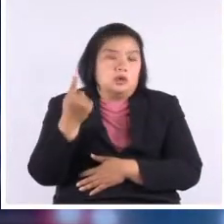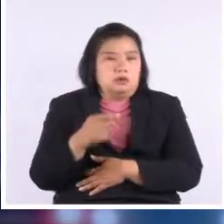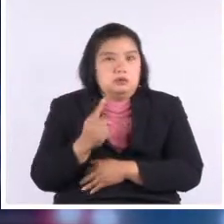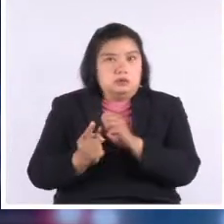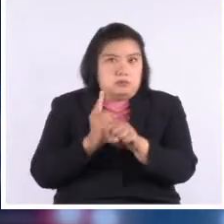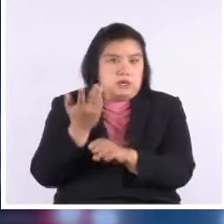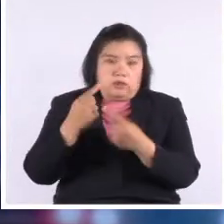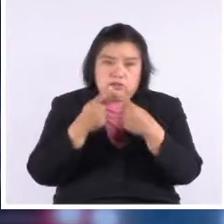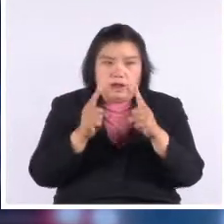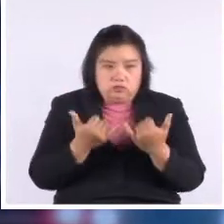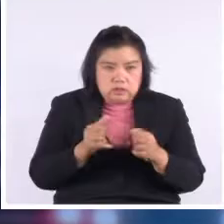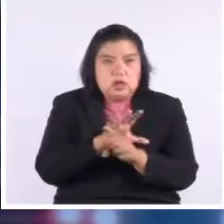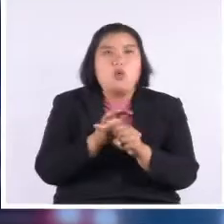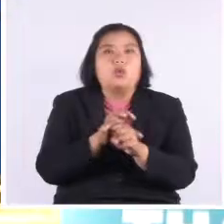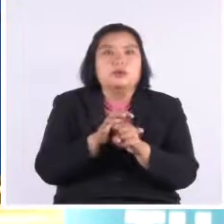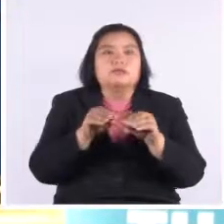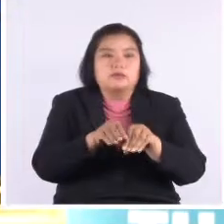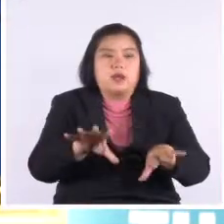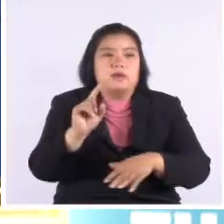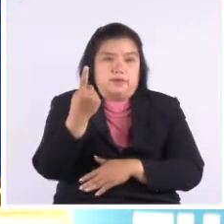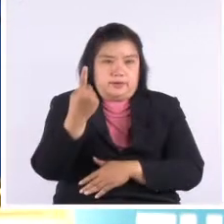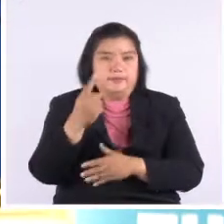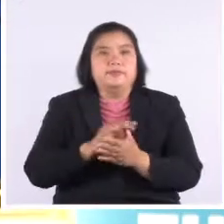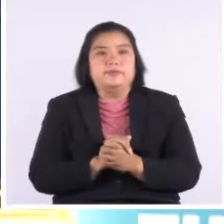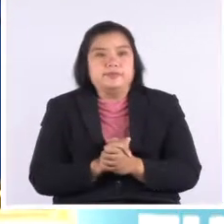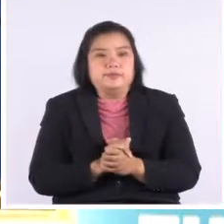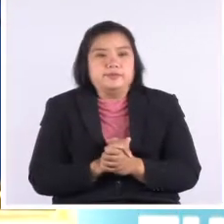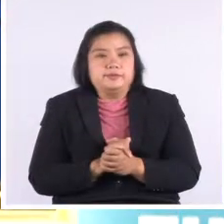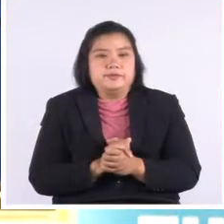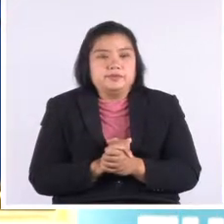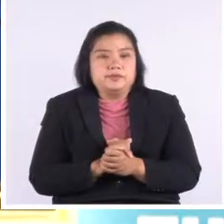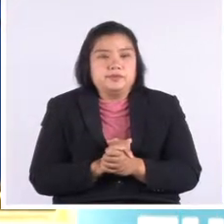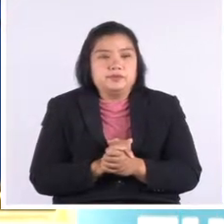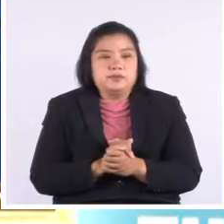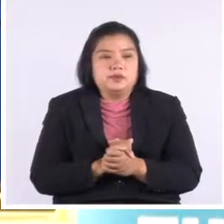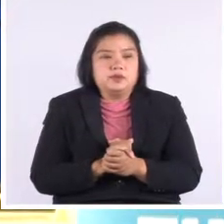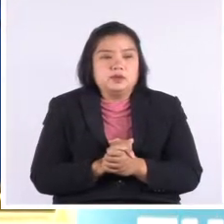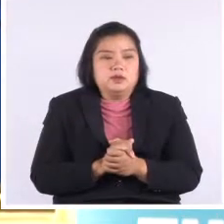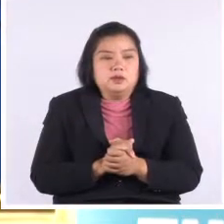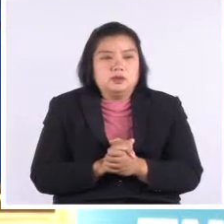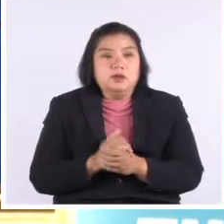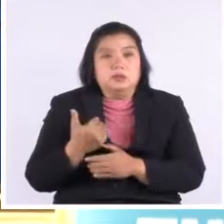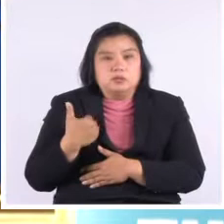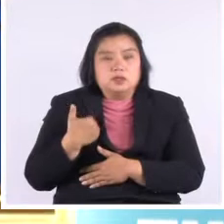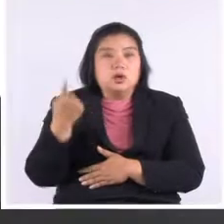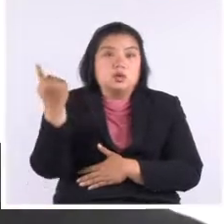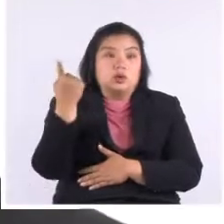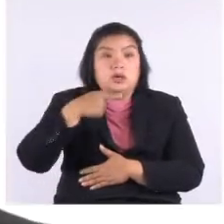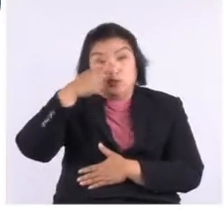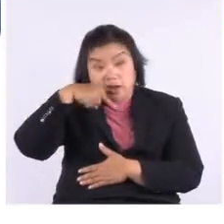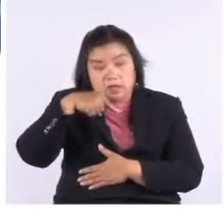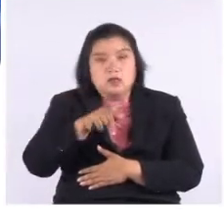ผ่านมาเนื่องจากโควิชกระบัตรรอบใหม่ครับ1นายยุทธศักดิ์สุภสรนะครับผู้ว่าการท่องเที่ยวแห่งประเทศไทยหรือว่า